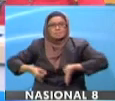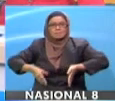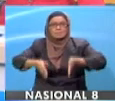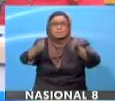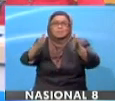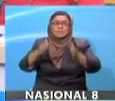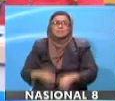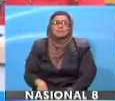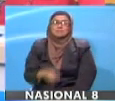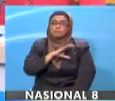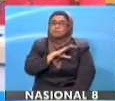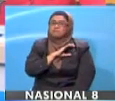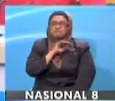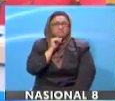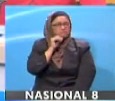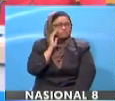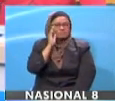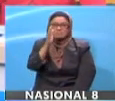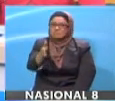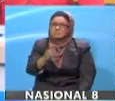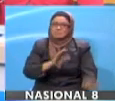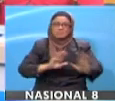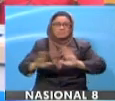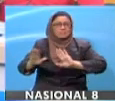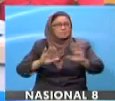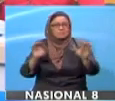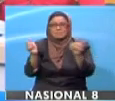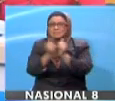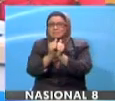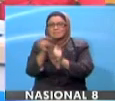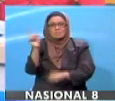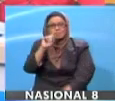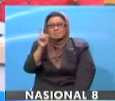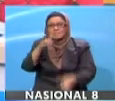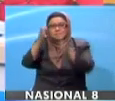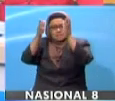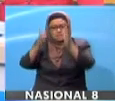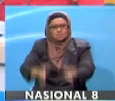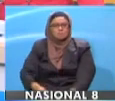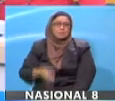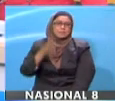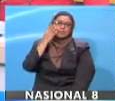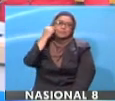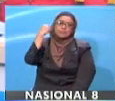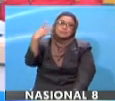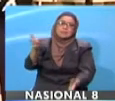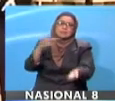Mustafa berkata polis tidak akan berkompromi dengan mana-mana pesalah jalan raya yang ingkar.